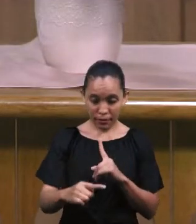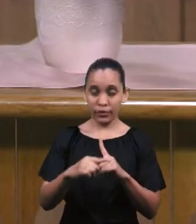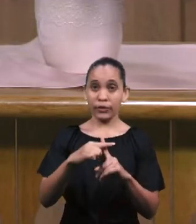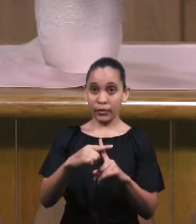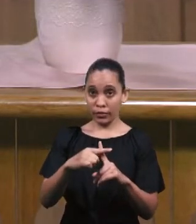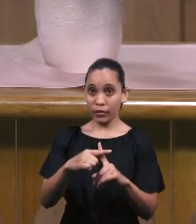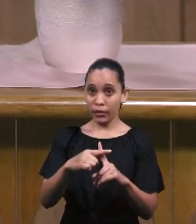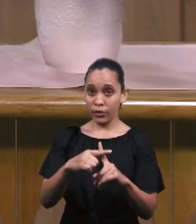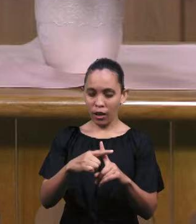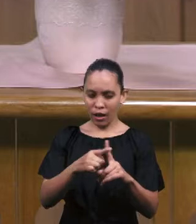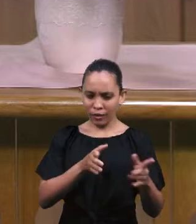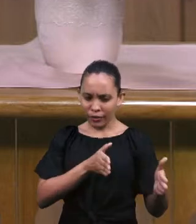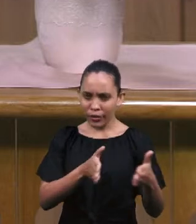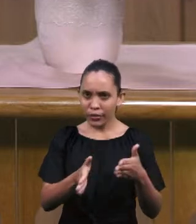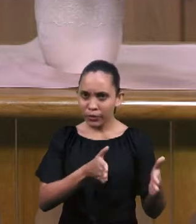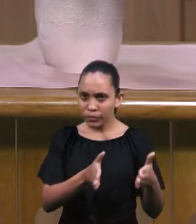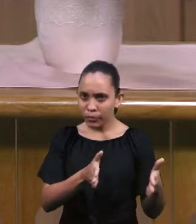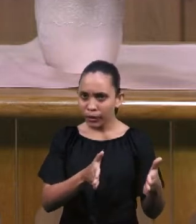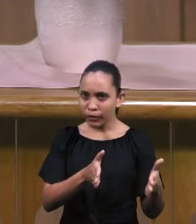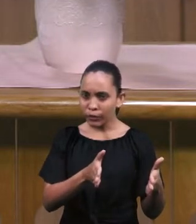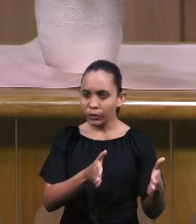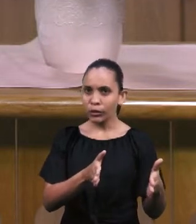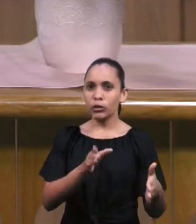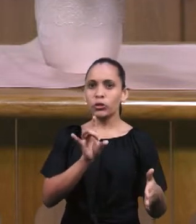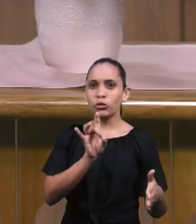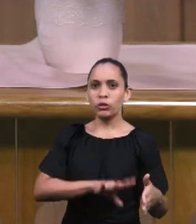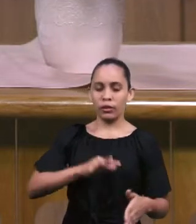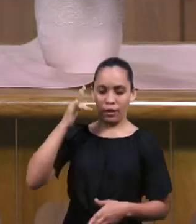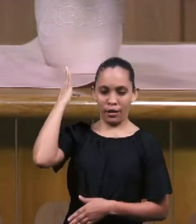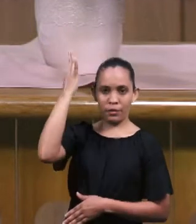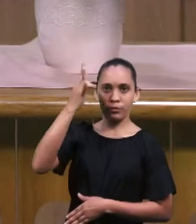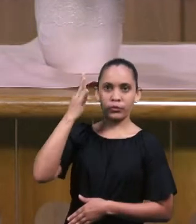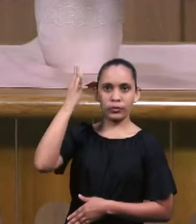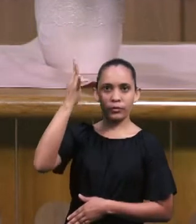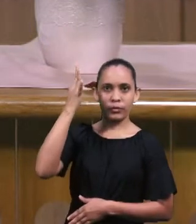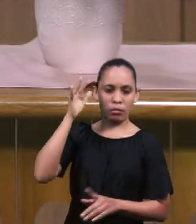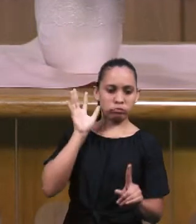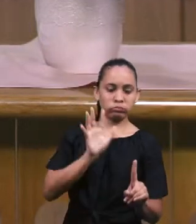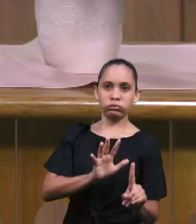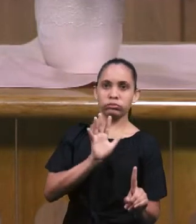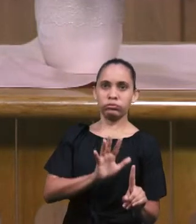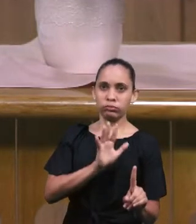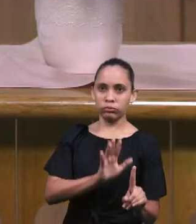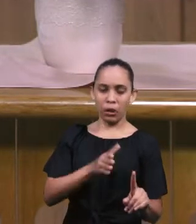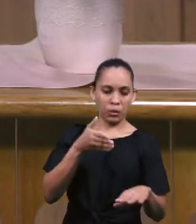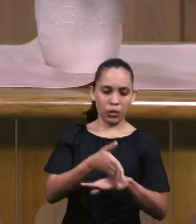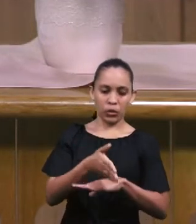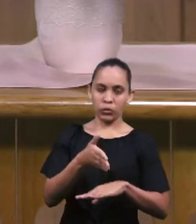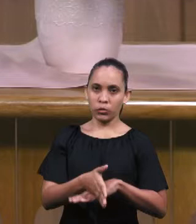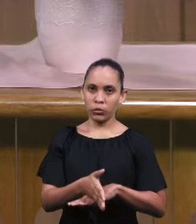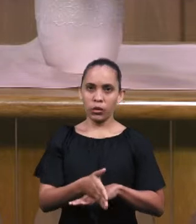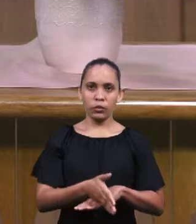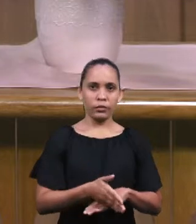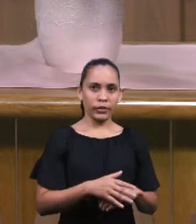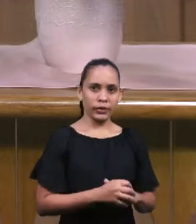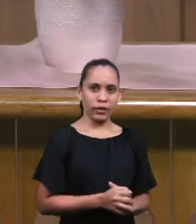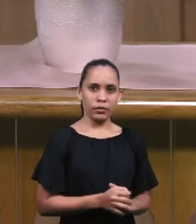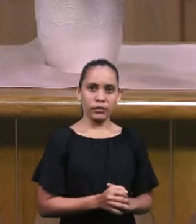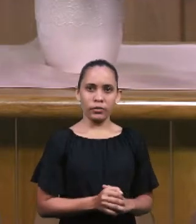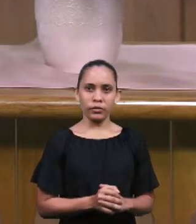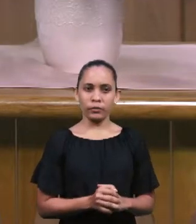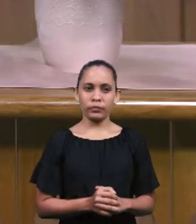Elle vivait juste de la philosophie. Même qu'elle avait créé ses universités, nous avons le